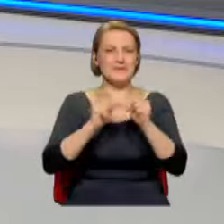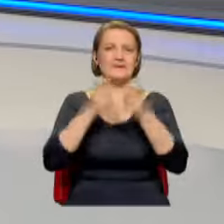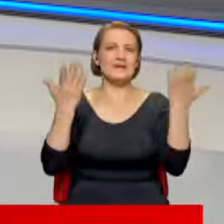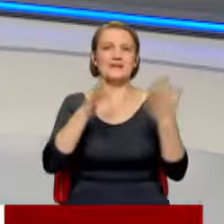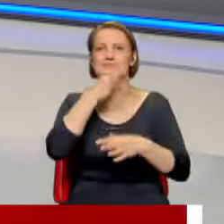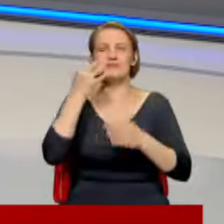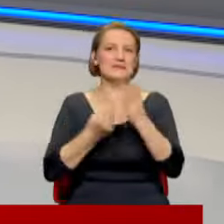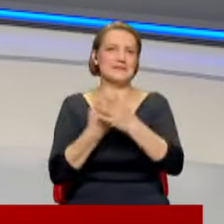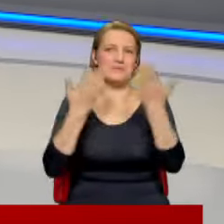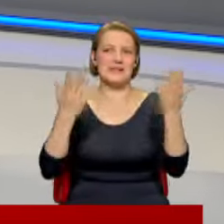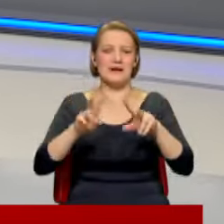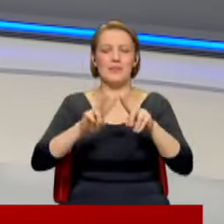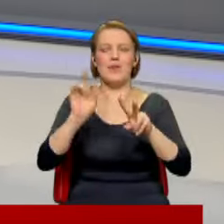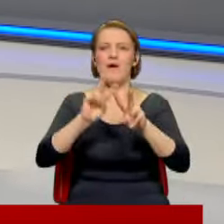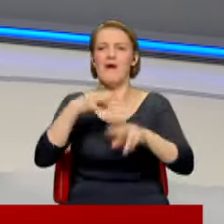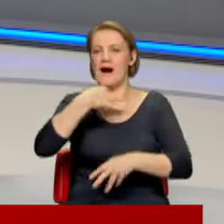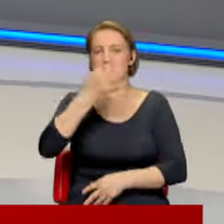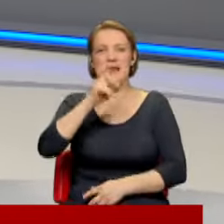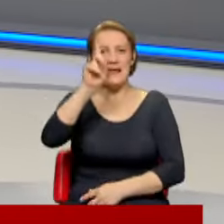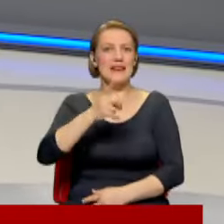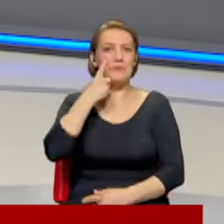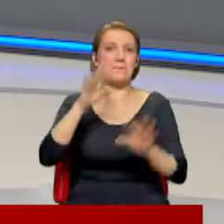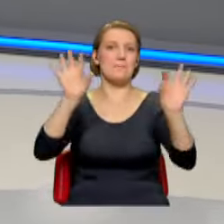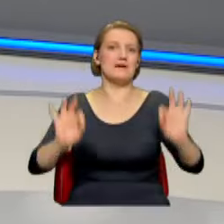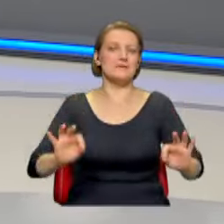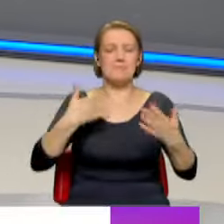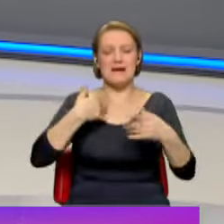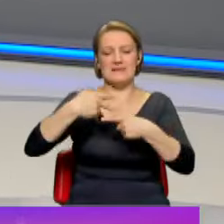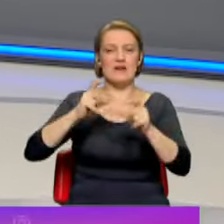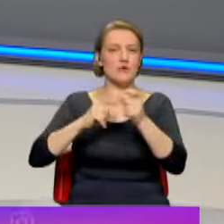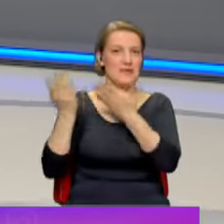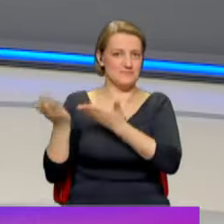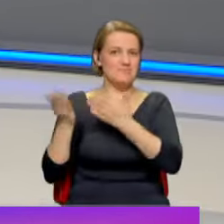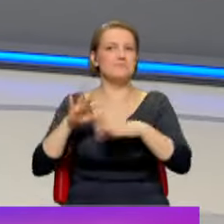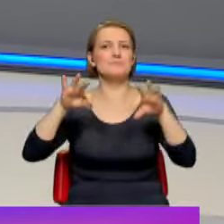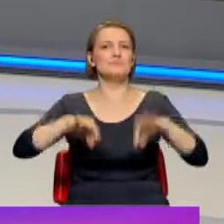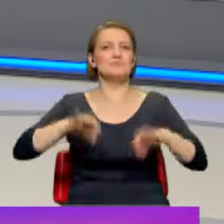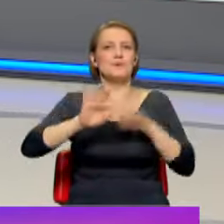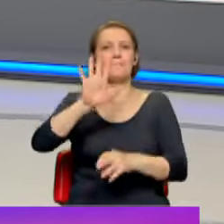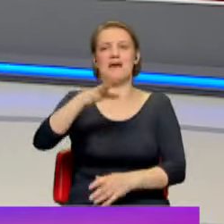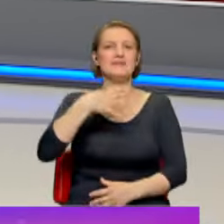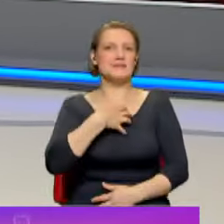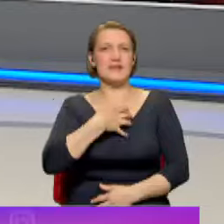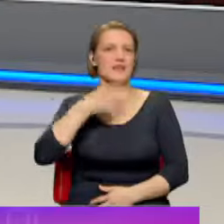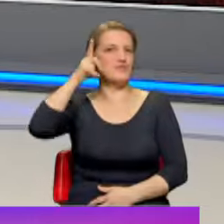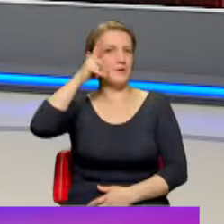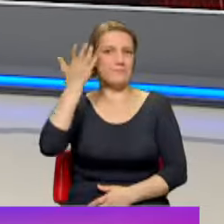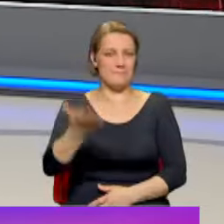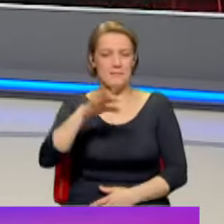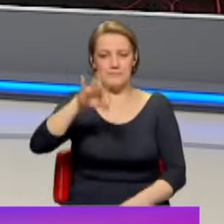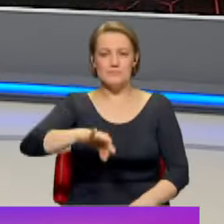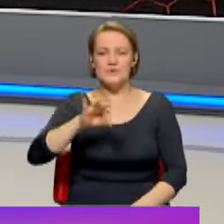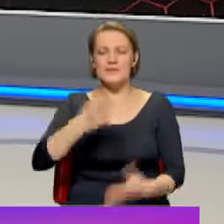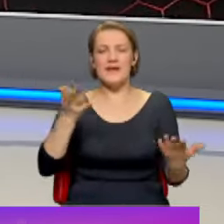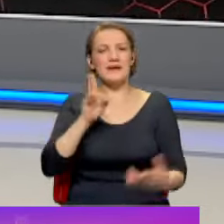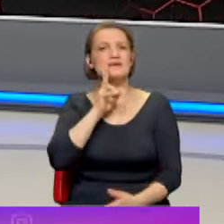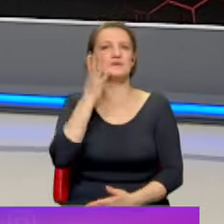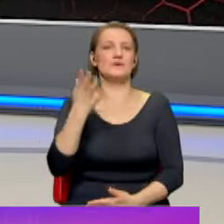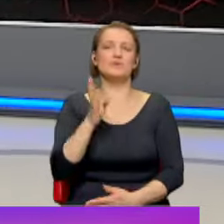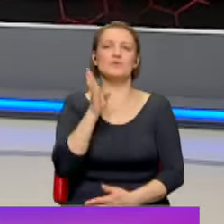Günaydın, mutlu sabahlar. Navda Haber ilk bakışta başlıyor. Ben Zafer Söken. Bugün 5 Haziran Çarşamba. Bugüne ne yazık